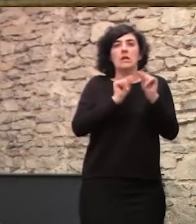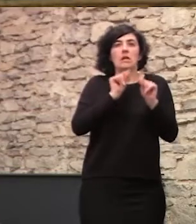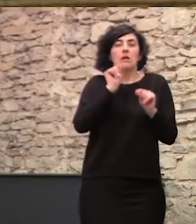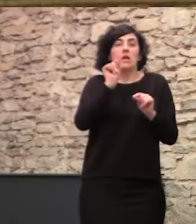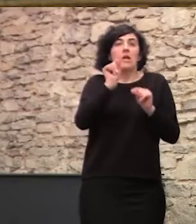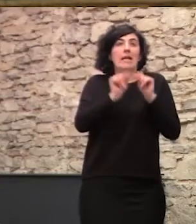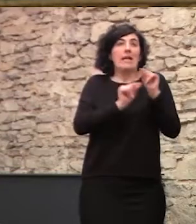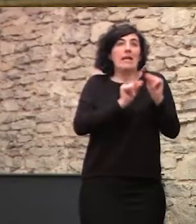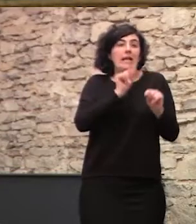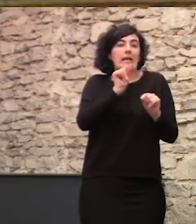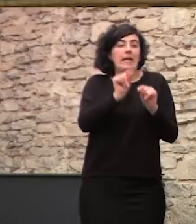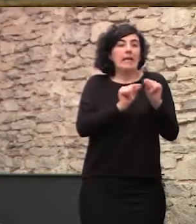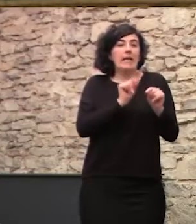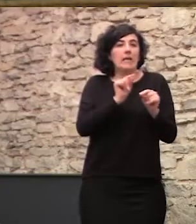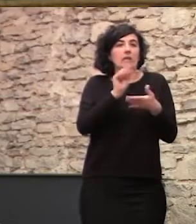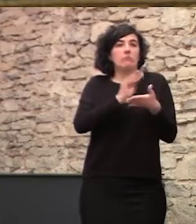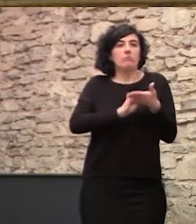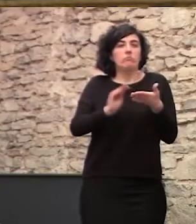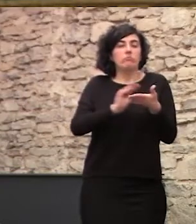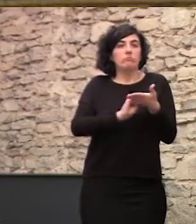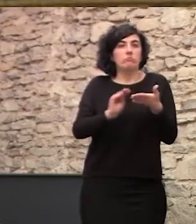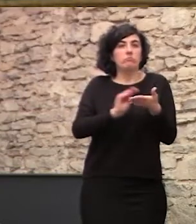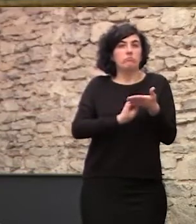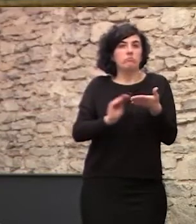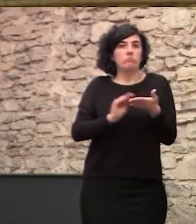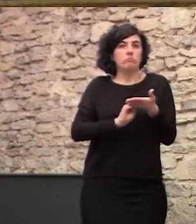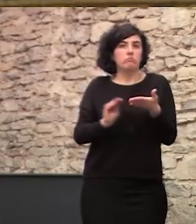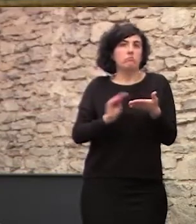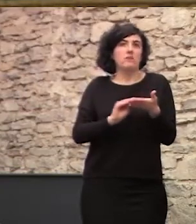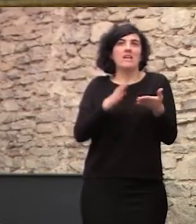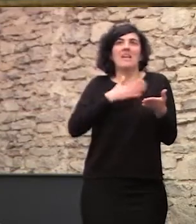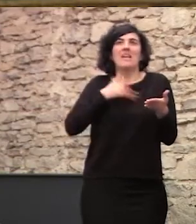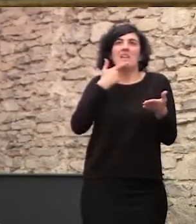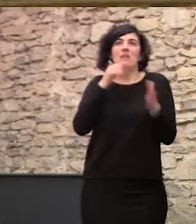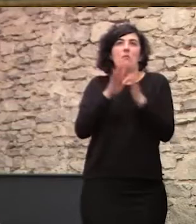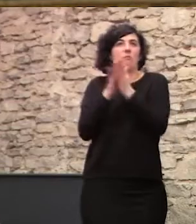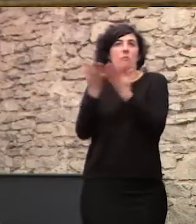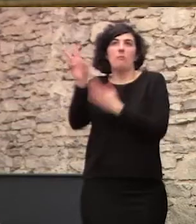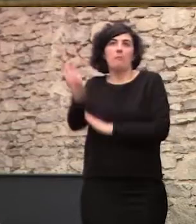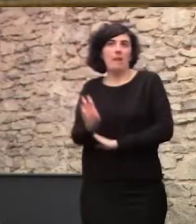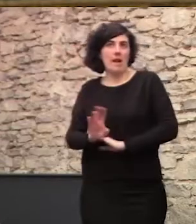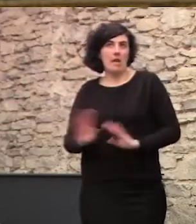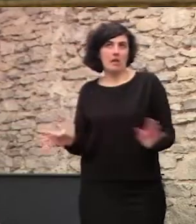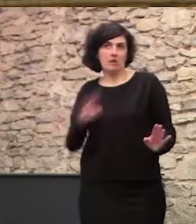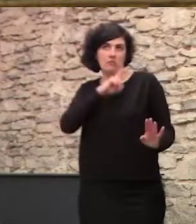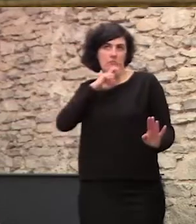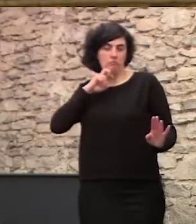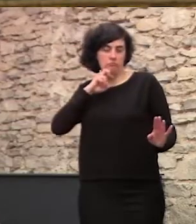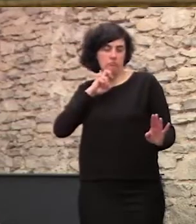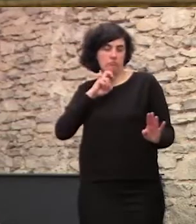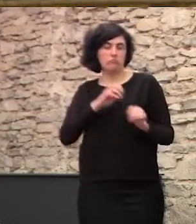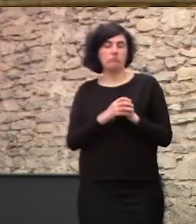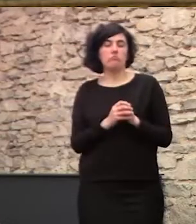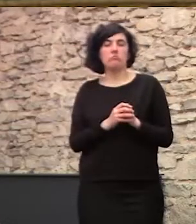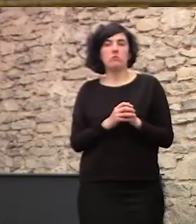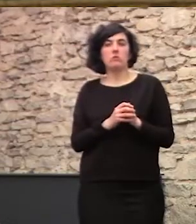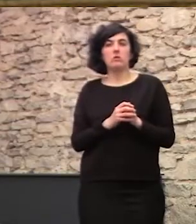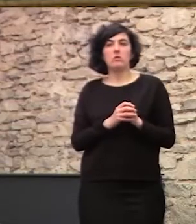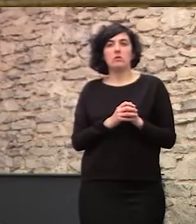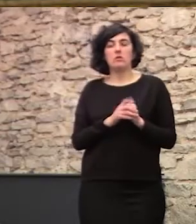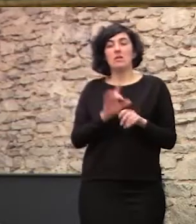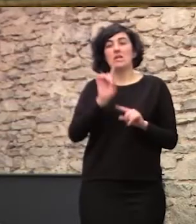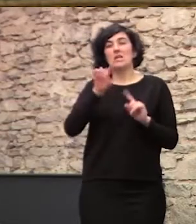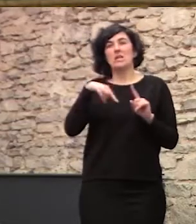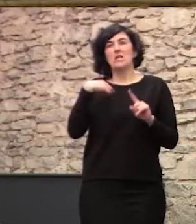oza, liburu hori horri buruziko idazteko modukoa zela, eta bai, eta gero itzulpen